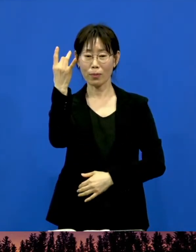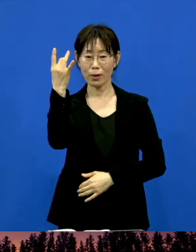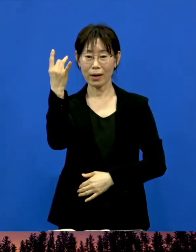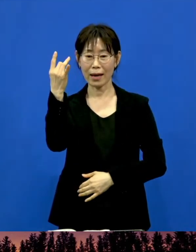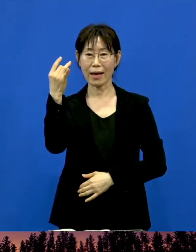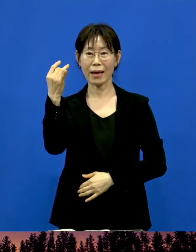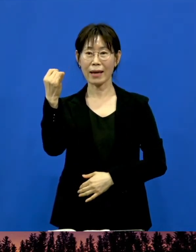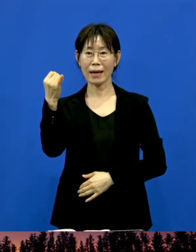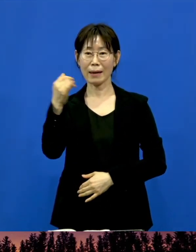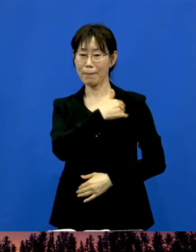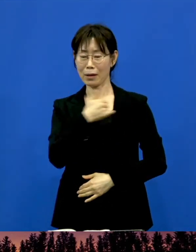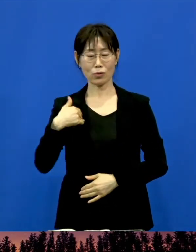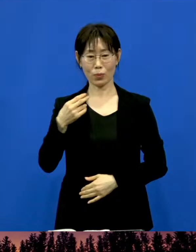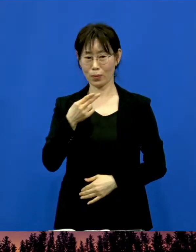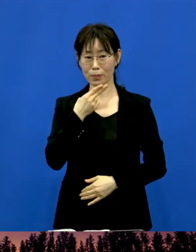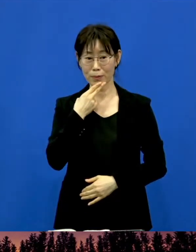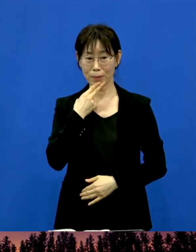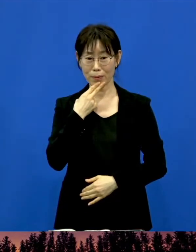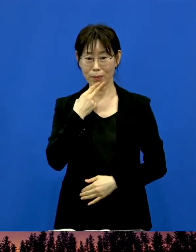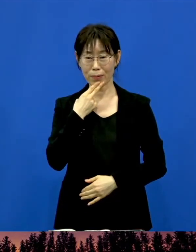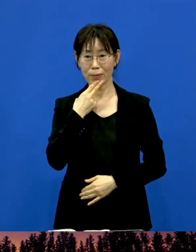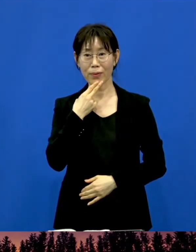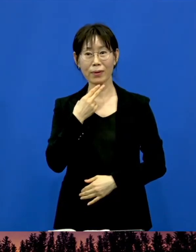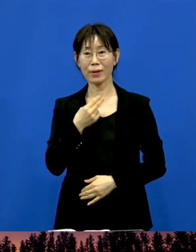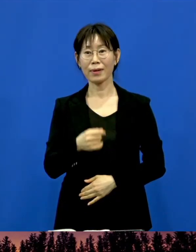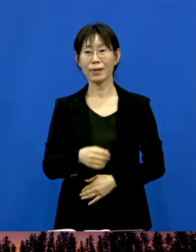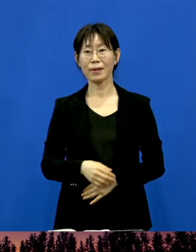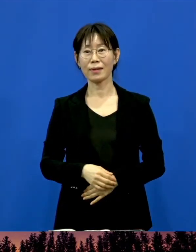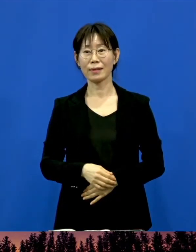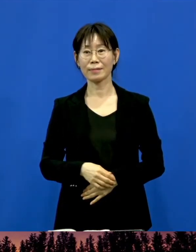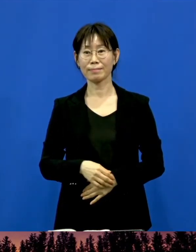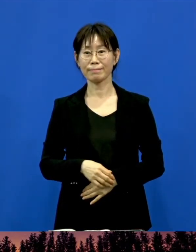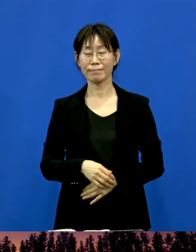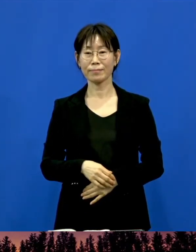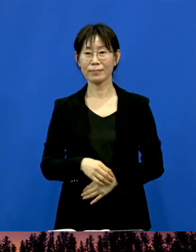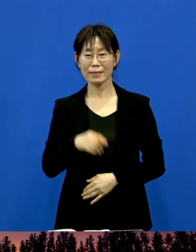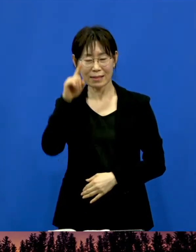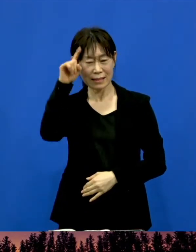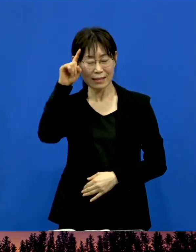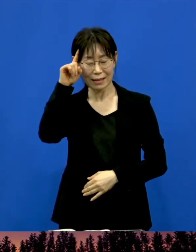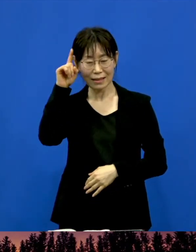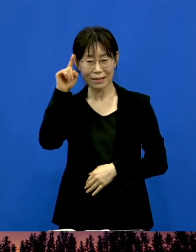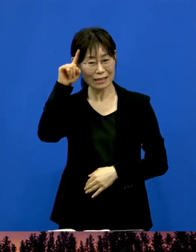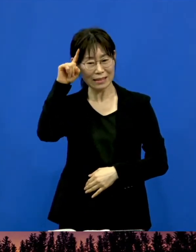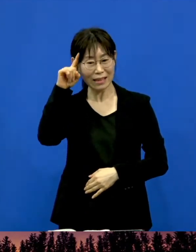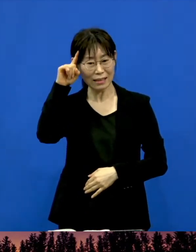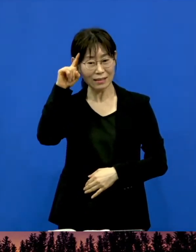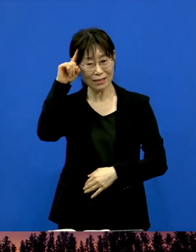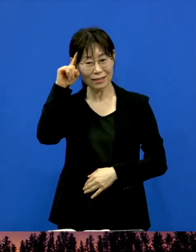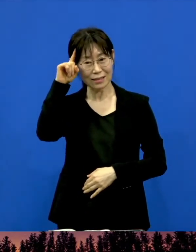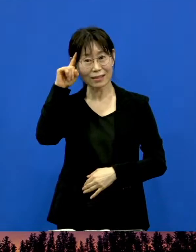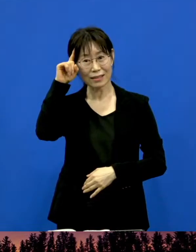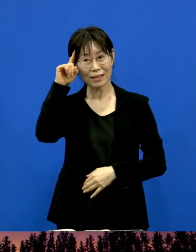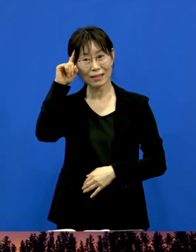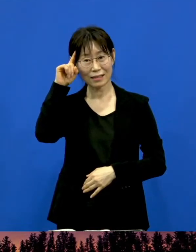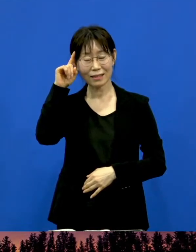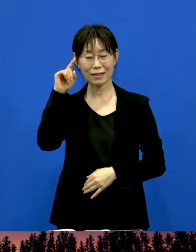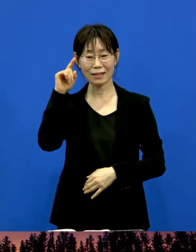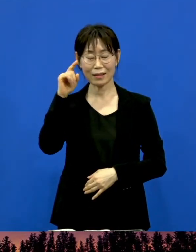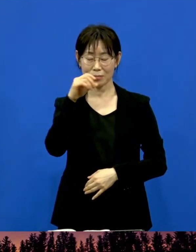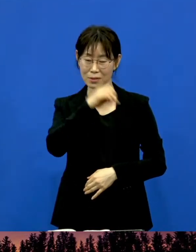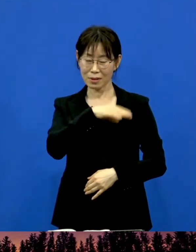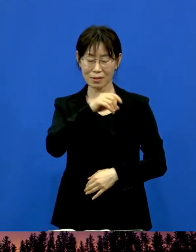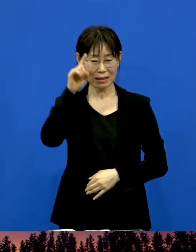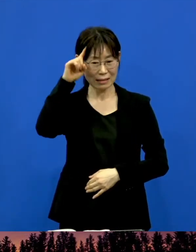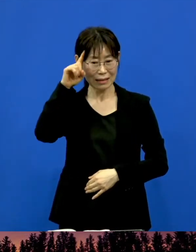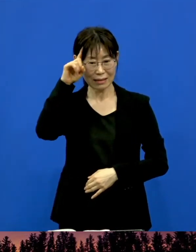하니까 거기서 짜증이 나는 거잖아요. 여러분, 짜증을 그냥 짜증으로 보지 마세요. 짜증은 그냥 짜증이라고 생각하면 안